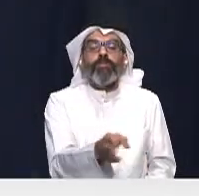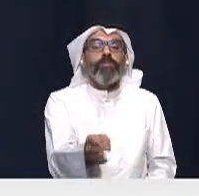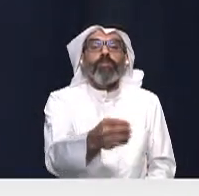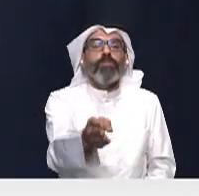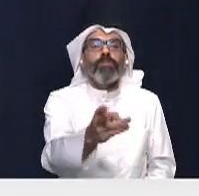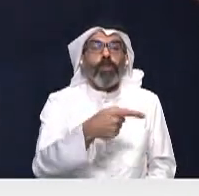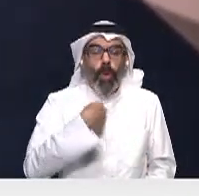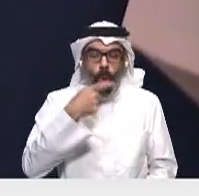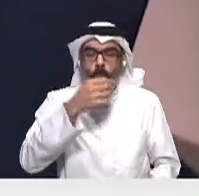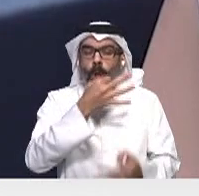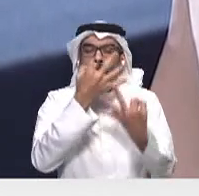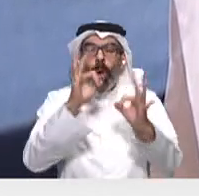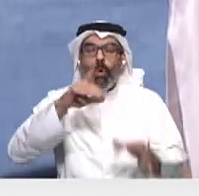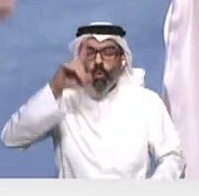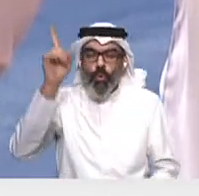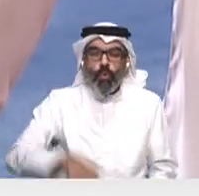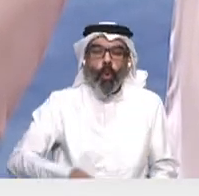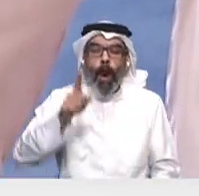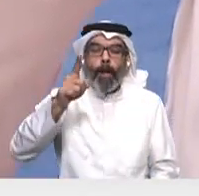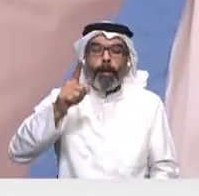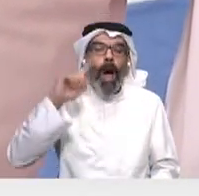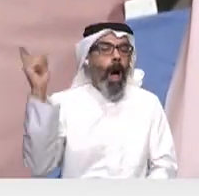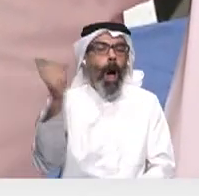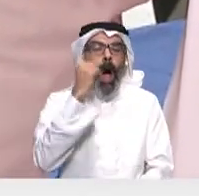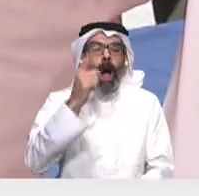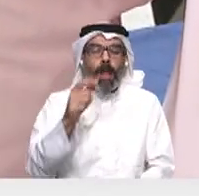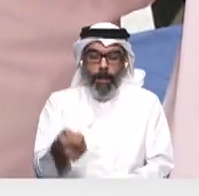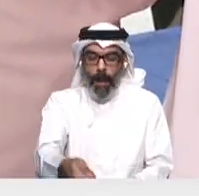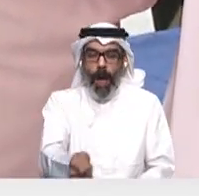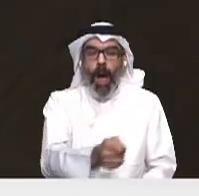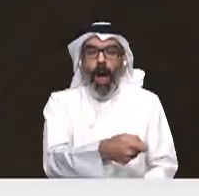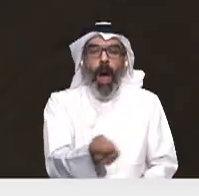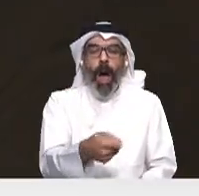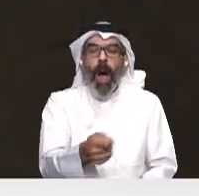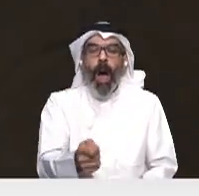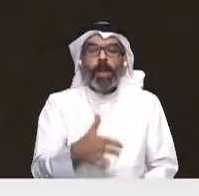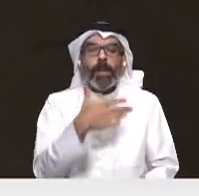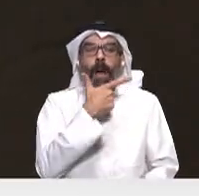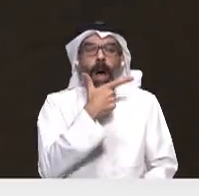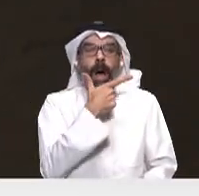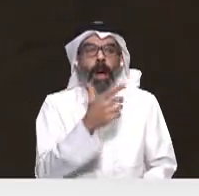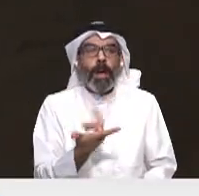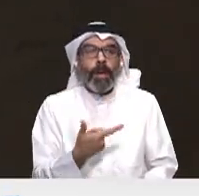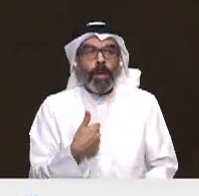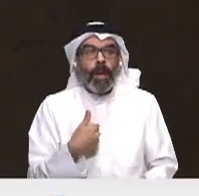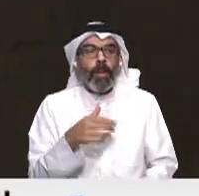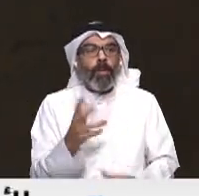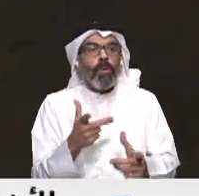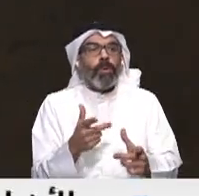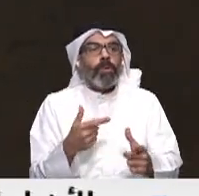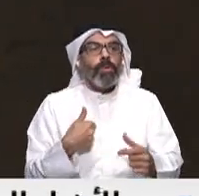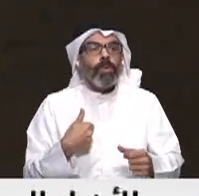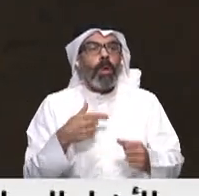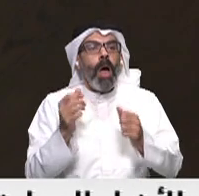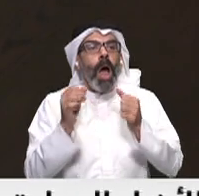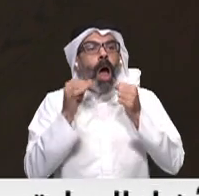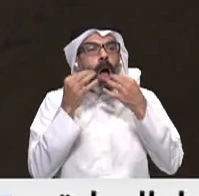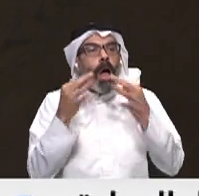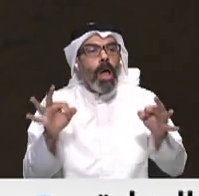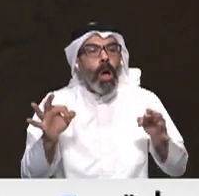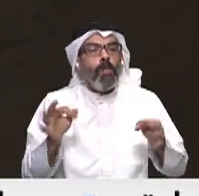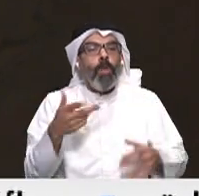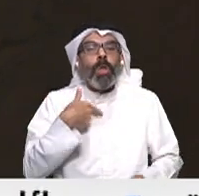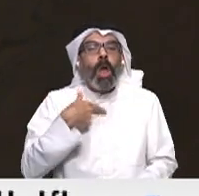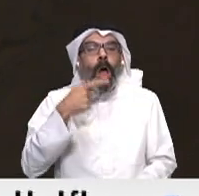عن اليوم العالمي للعصا البيضاء، هل لدينا الوعي الكافي لمستخدمي هذه العصا؟ لذا وجب التحدث